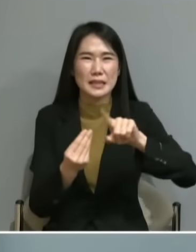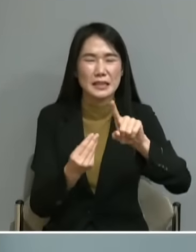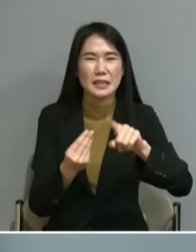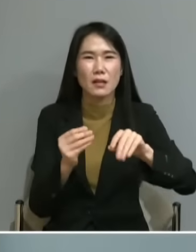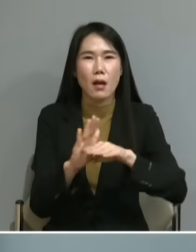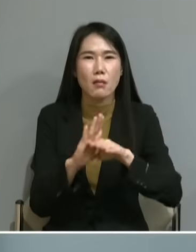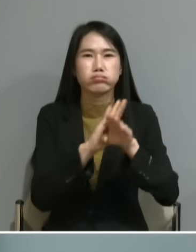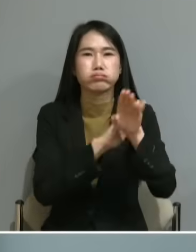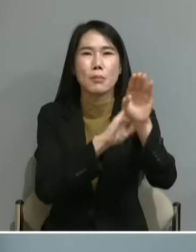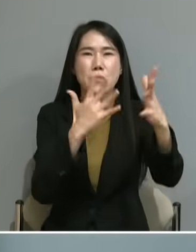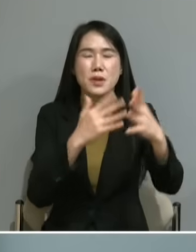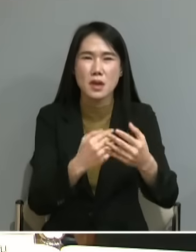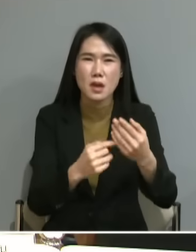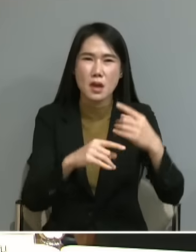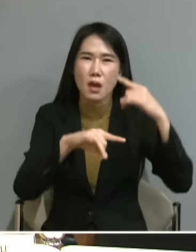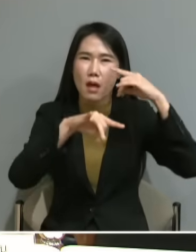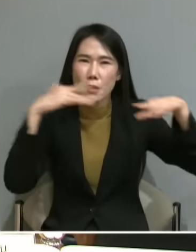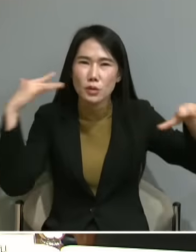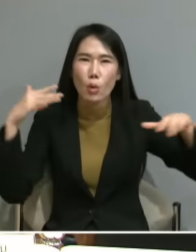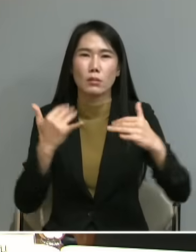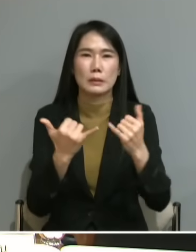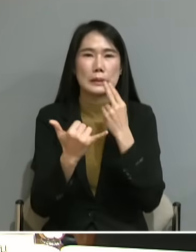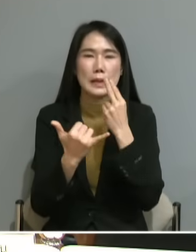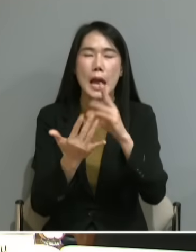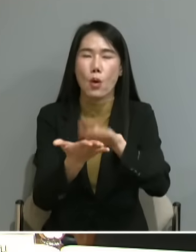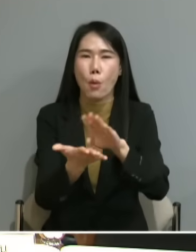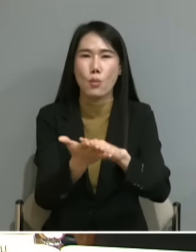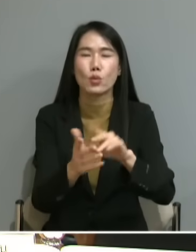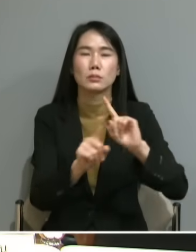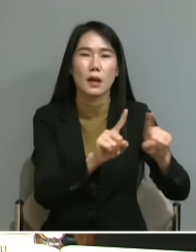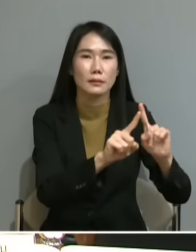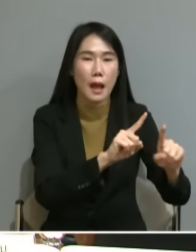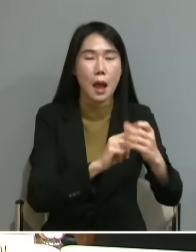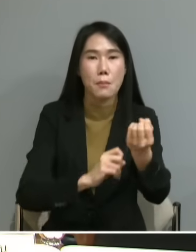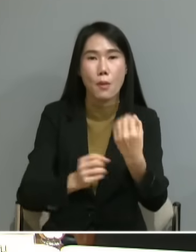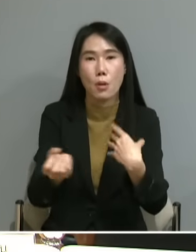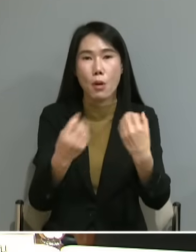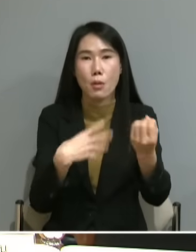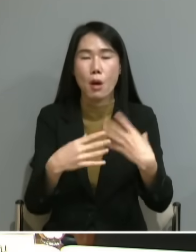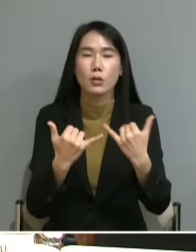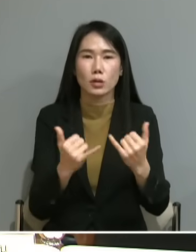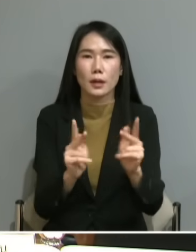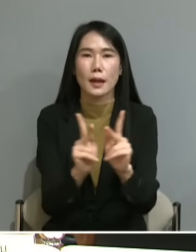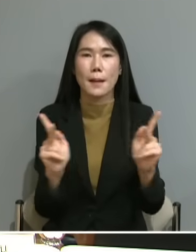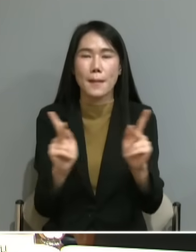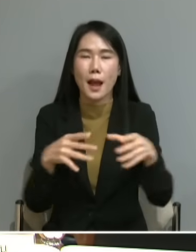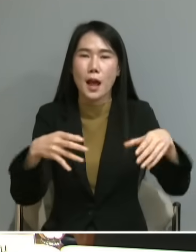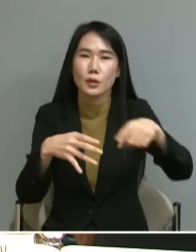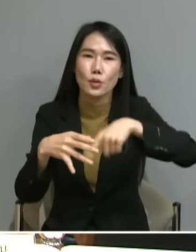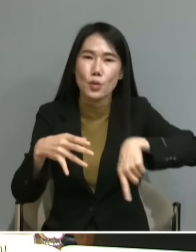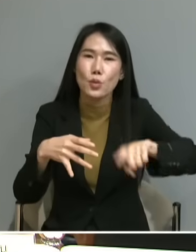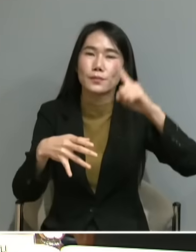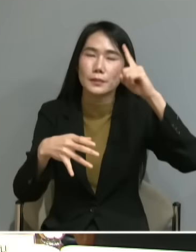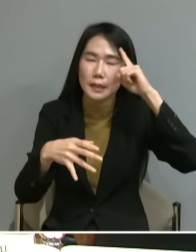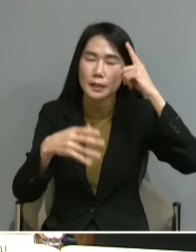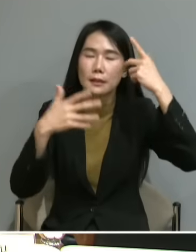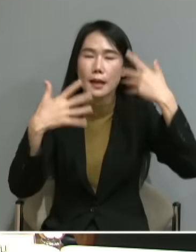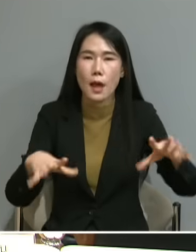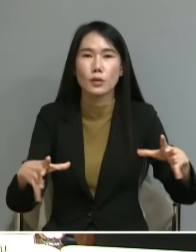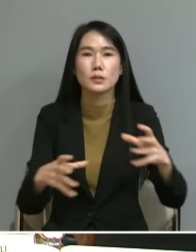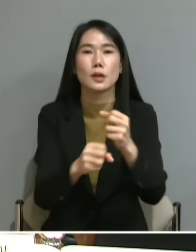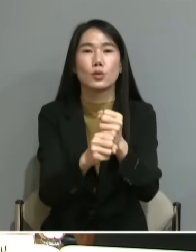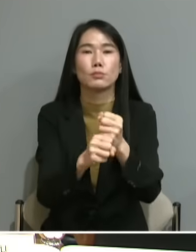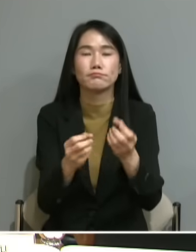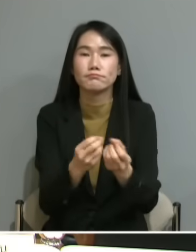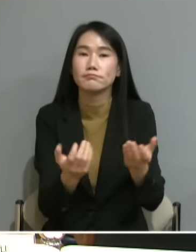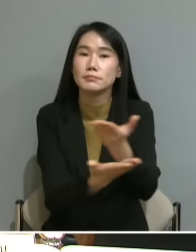รษฐกิจที่เราต้องการนะครับเมื่อได้ข้อมูลเหล่านี้มาทางคณะกรรมการรับฟังครับสุดท้ายจึงมี